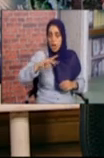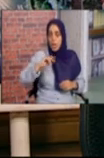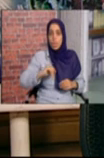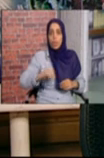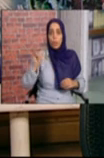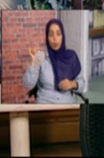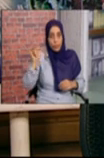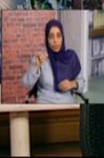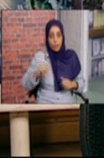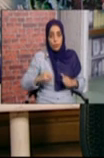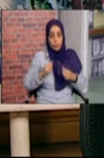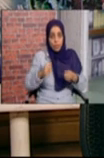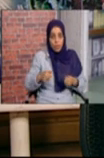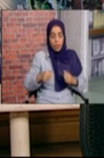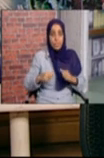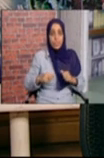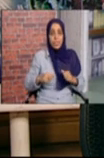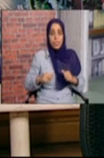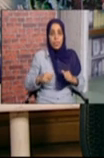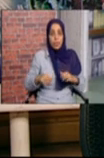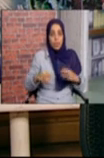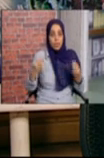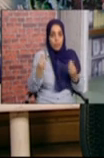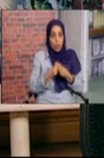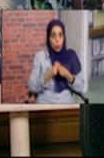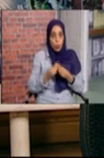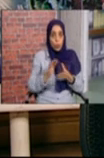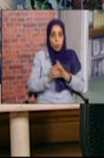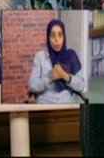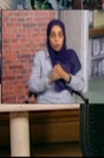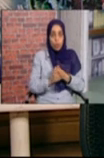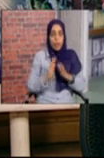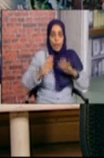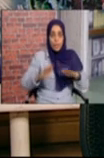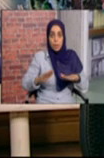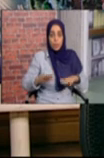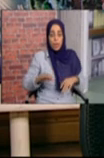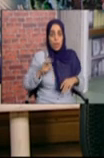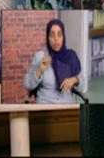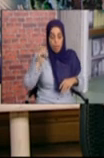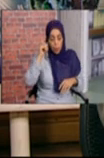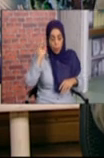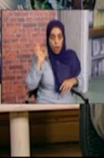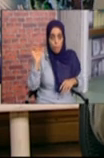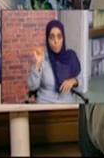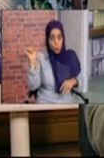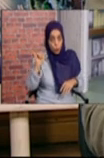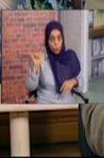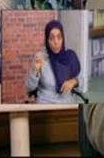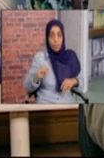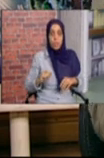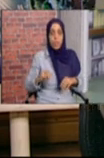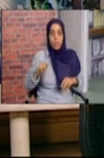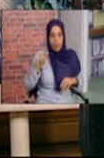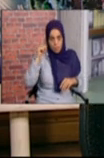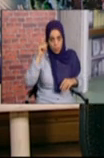القمة فيما يتعلق بأن التعاون والشراكة موقف مصر ثابت يعني أهم من الخلاف دايما التعاون والشراكة طبعاً.